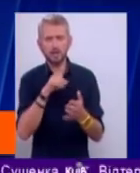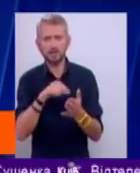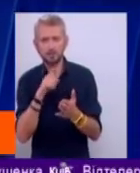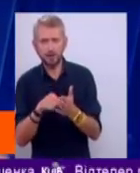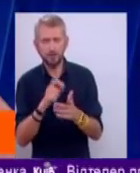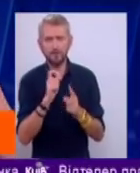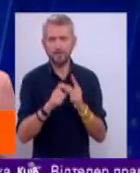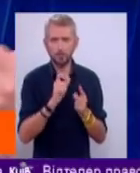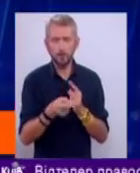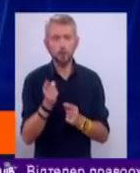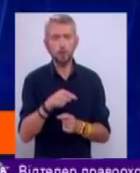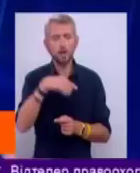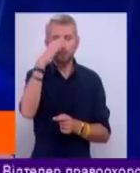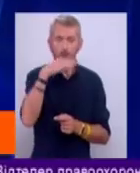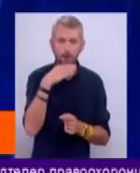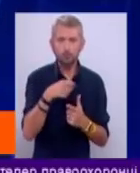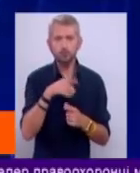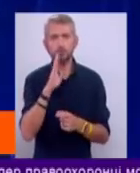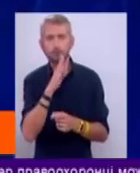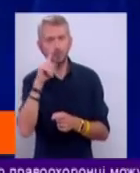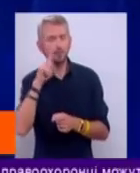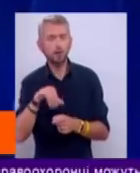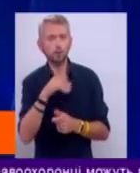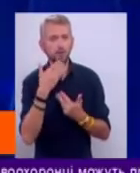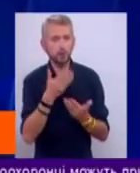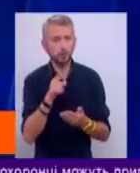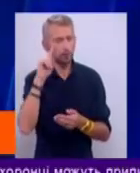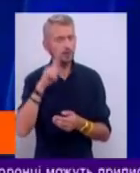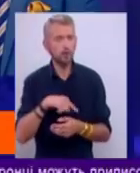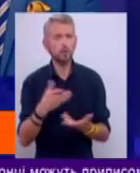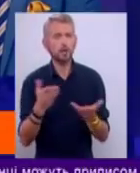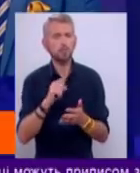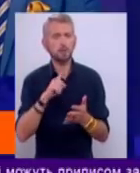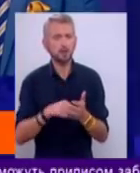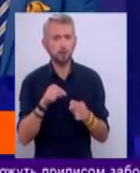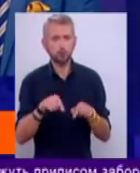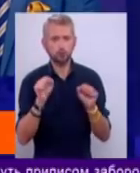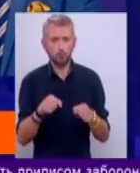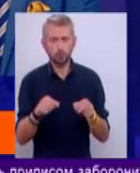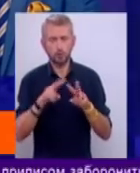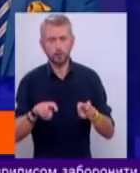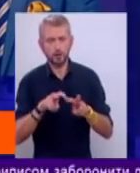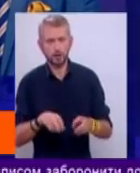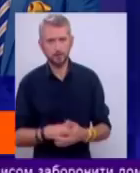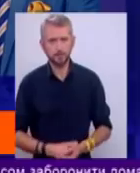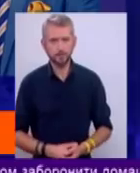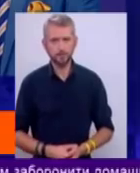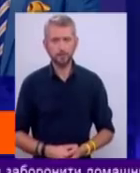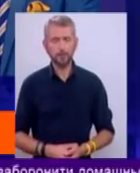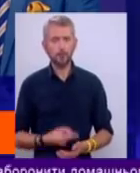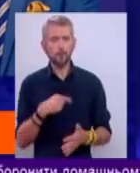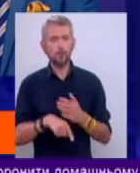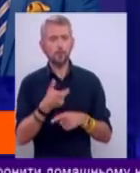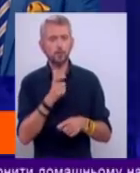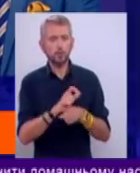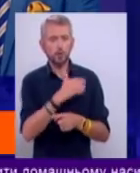запитання-відповідь. Угу. Тоді батько чи мати знає, куди звернутися. Вони знають, які питання тут можуть розглядати. Бо дуже